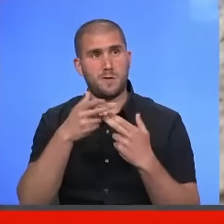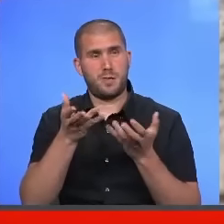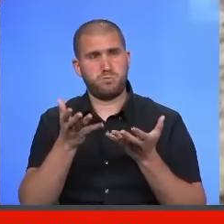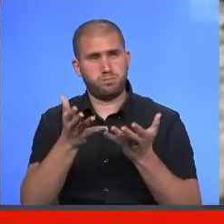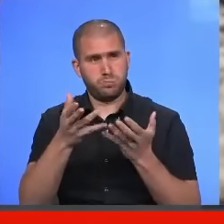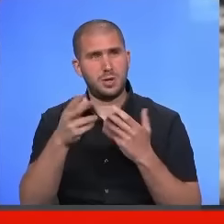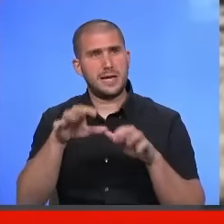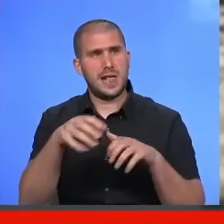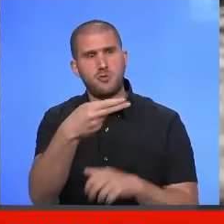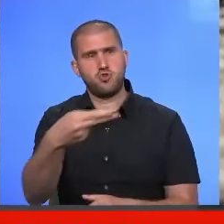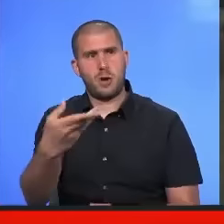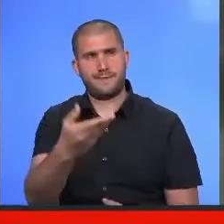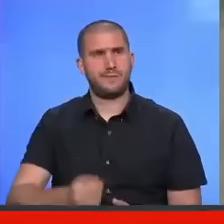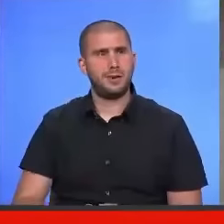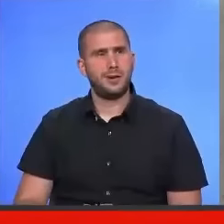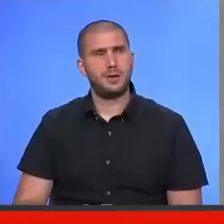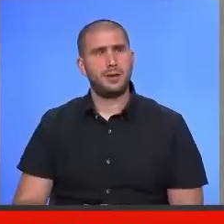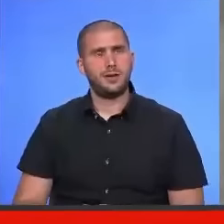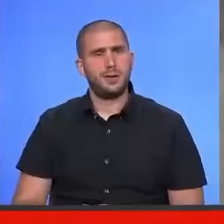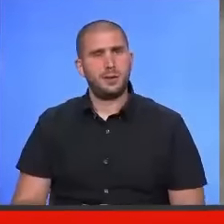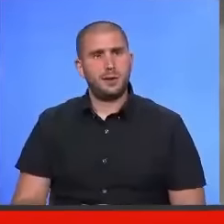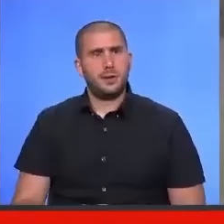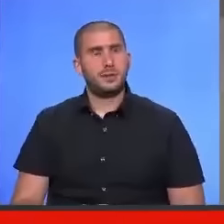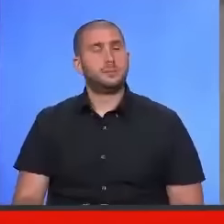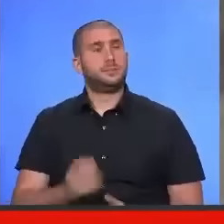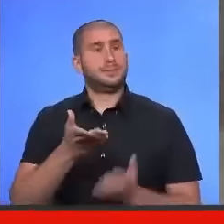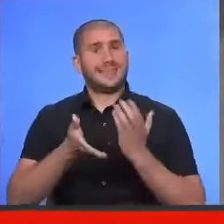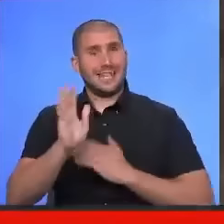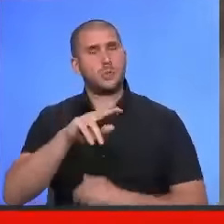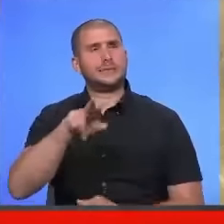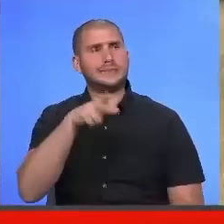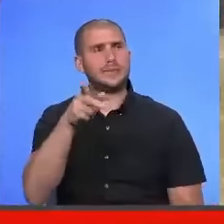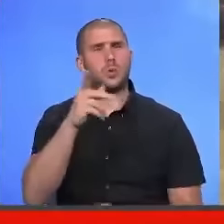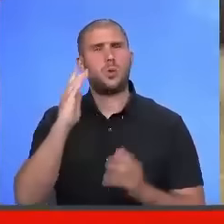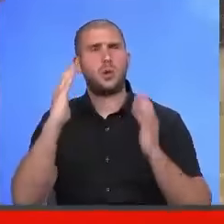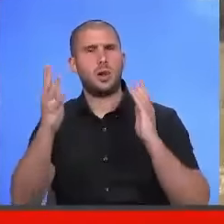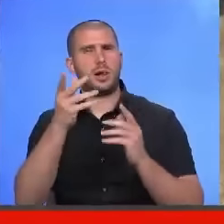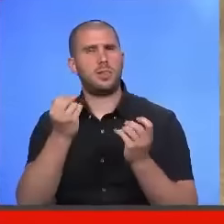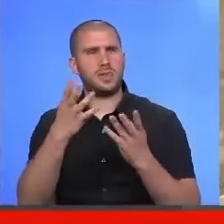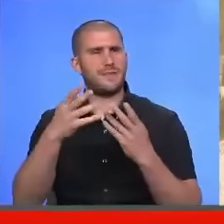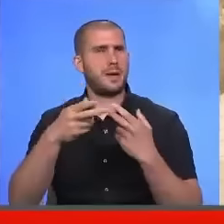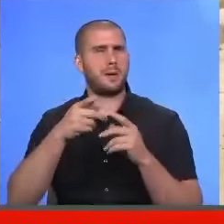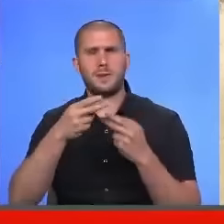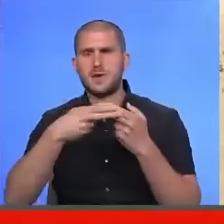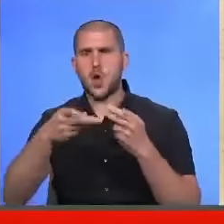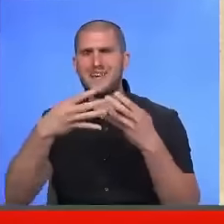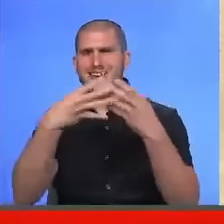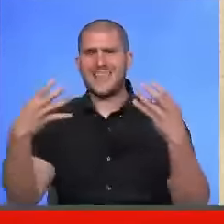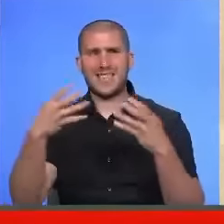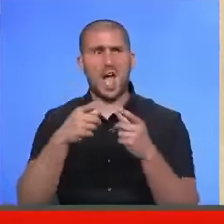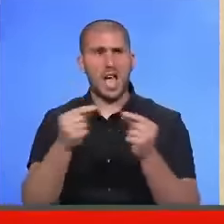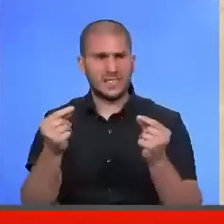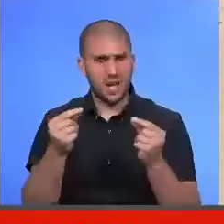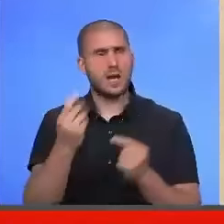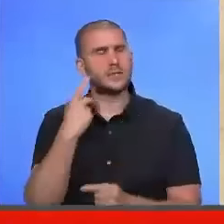כלב שוכב כשיצאנו הסיור ספארי הזה במרחק יריקה מהגדר של עזה